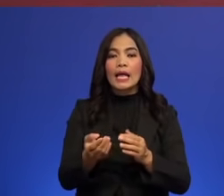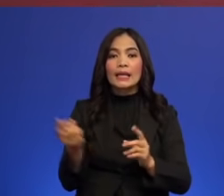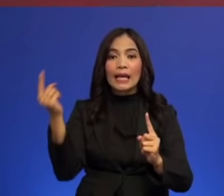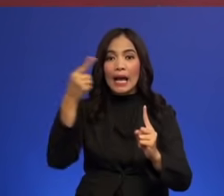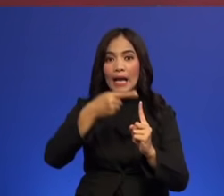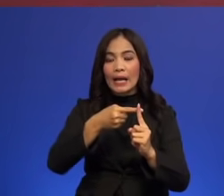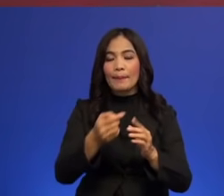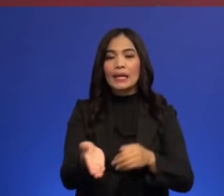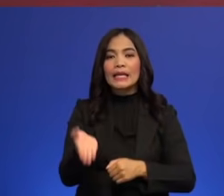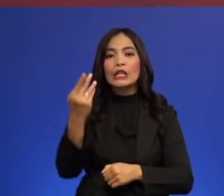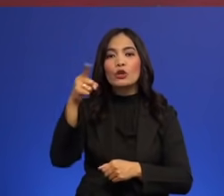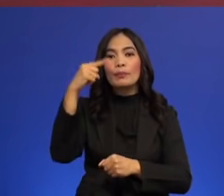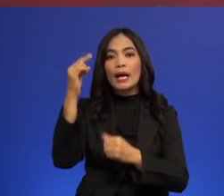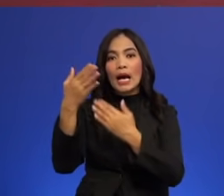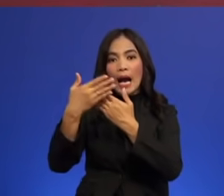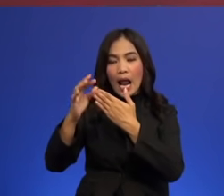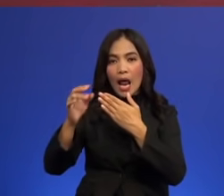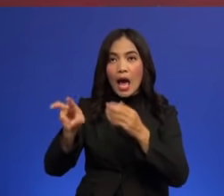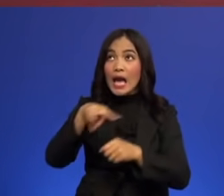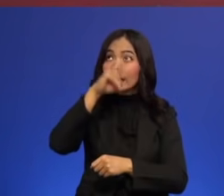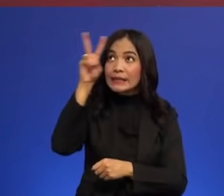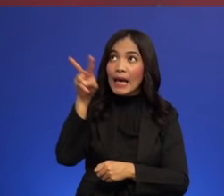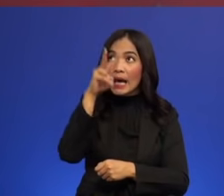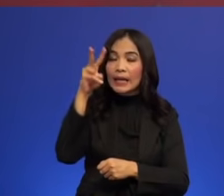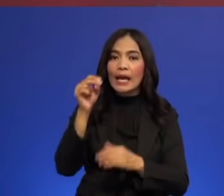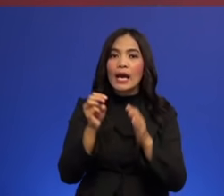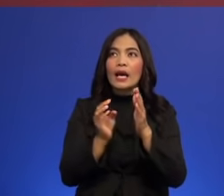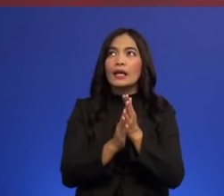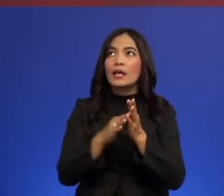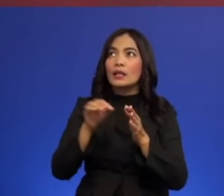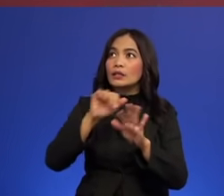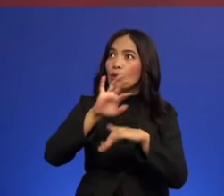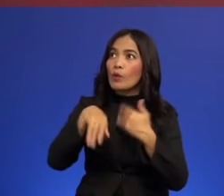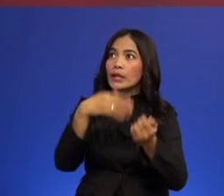Carilah perkara-perkara yang di atas, bukan di bumi.